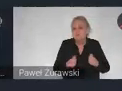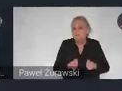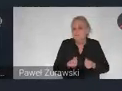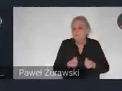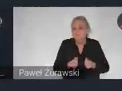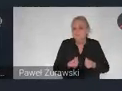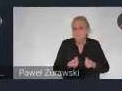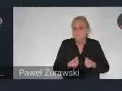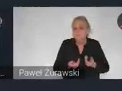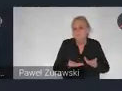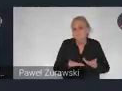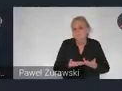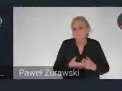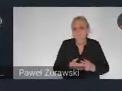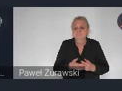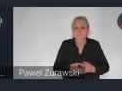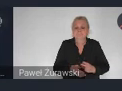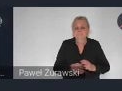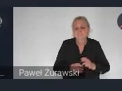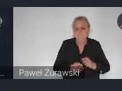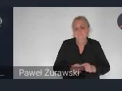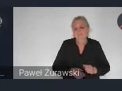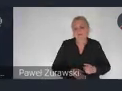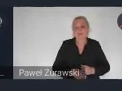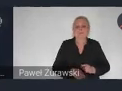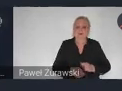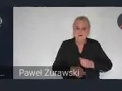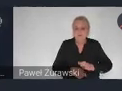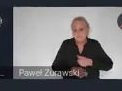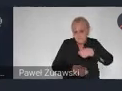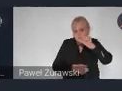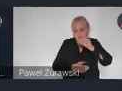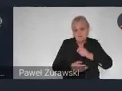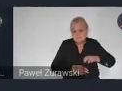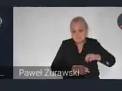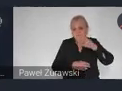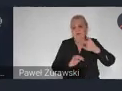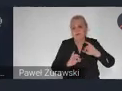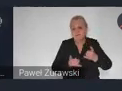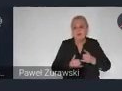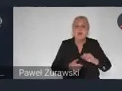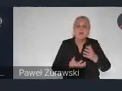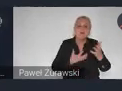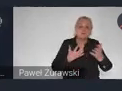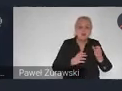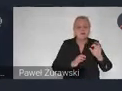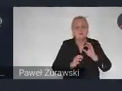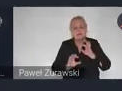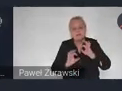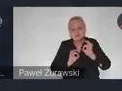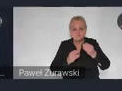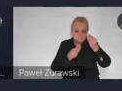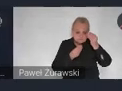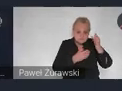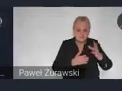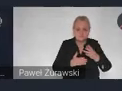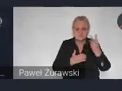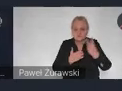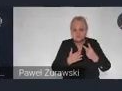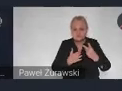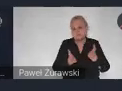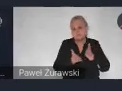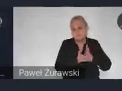wejść na górę czy pomóc w odczytaniu wiadomości informacji której